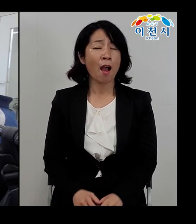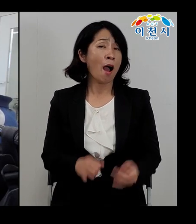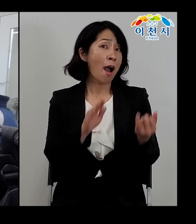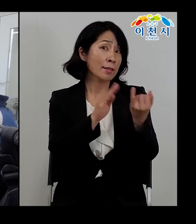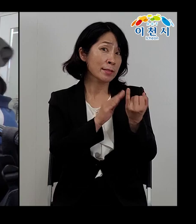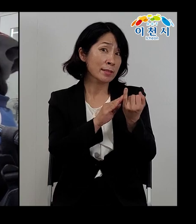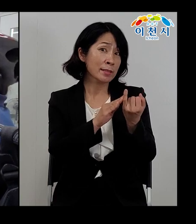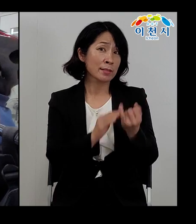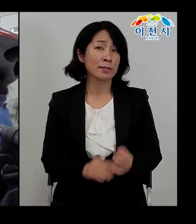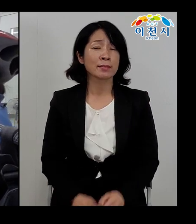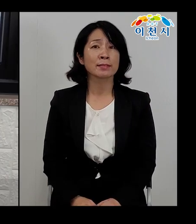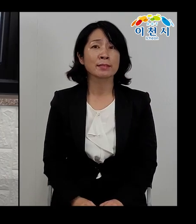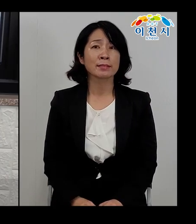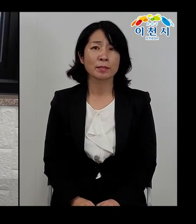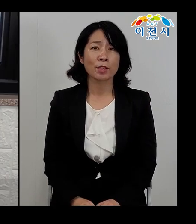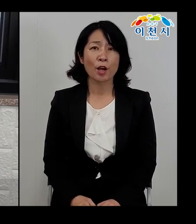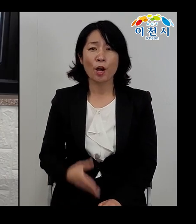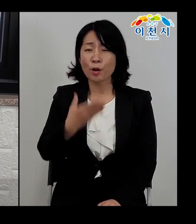언니!